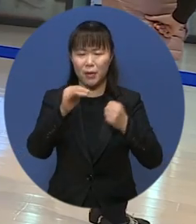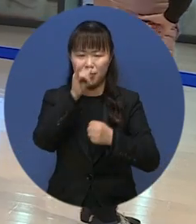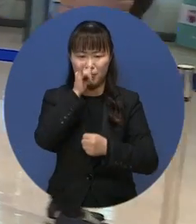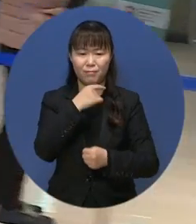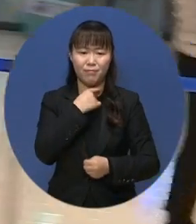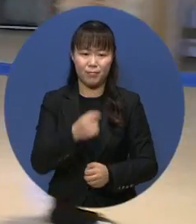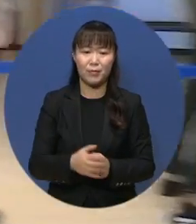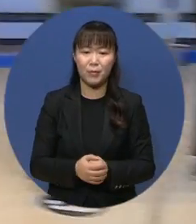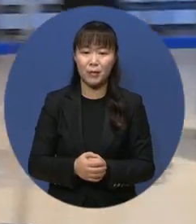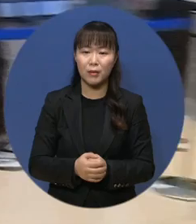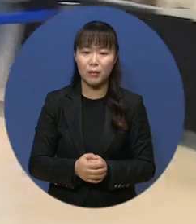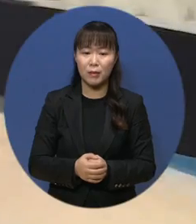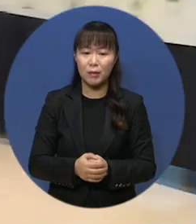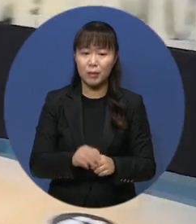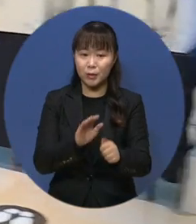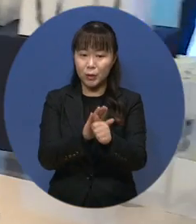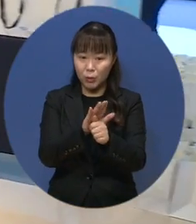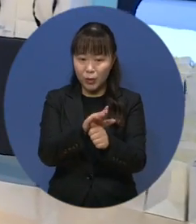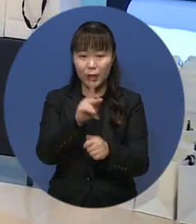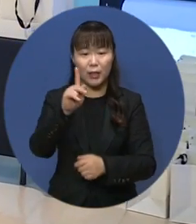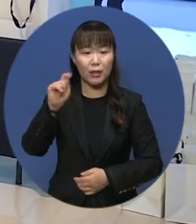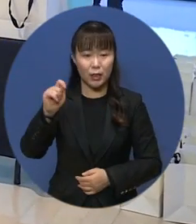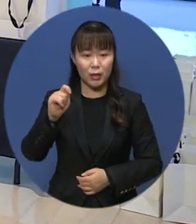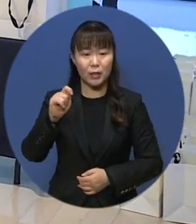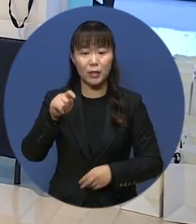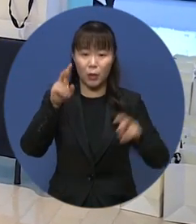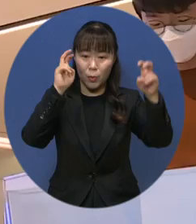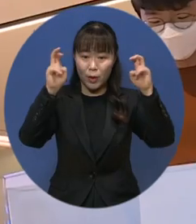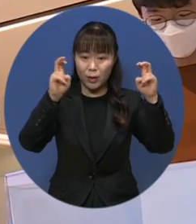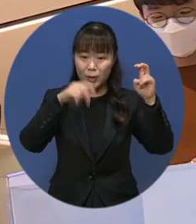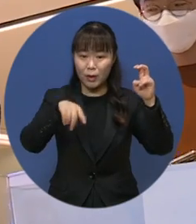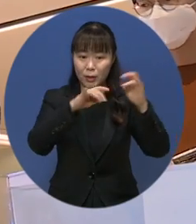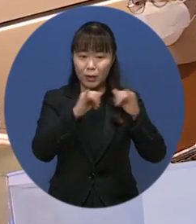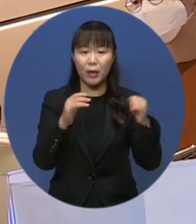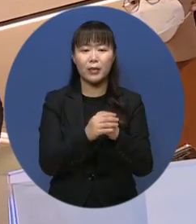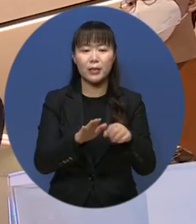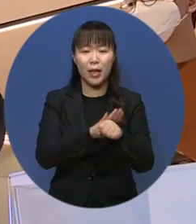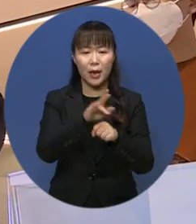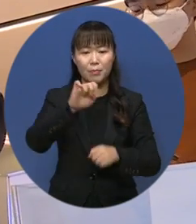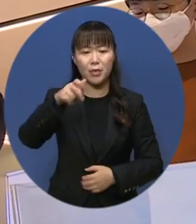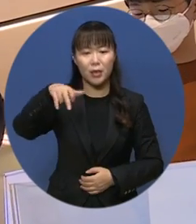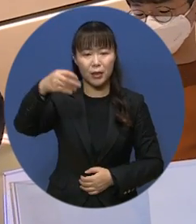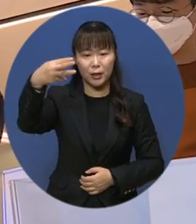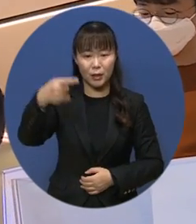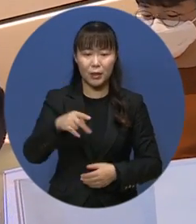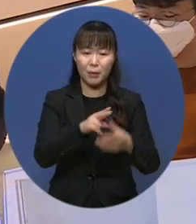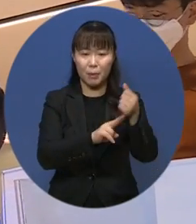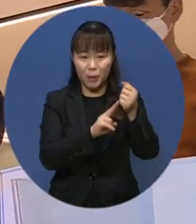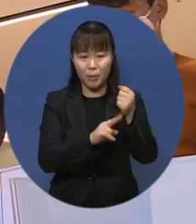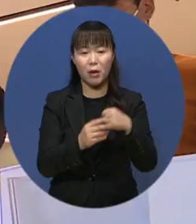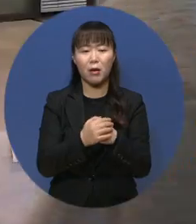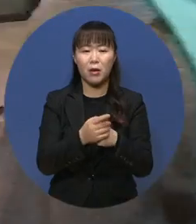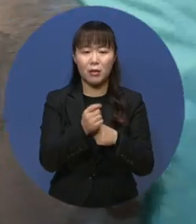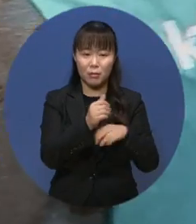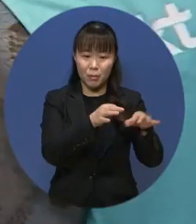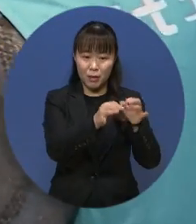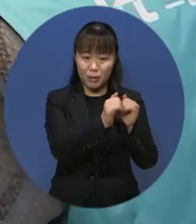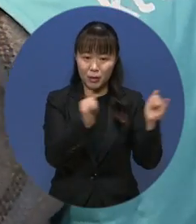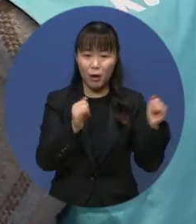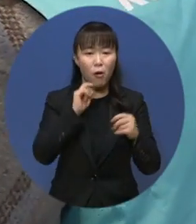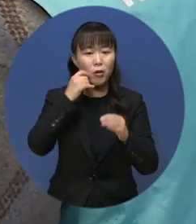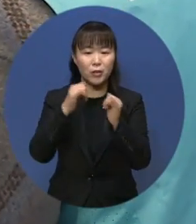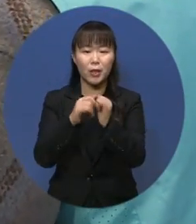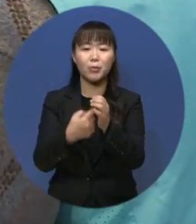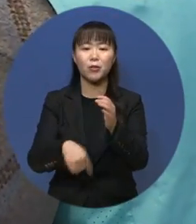함께 지원에 나선 KT는 사내 직원들을 대상으로 사랑의 밀키트를 판매하며 소상공인과 취약계층을